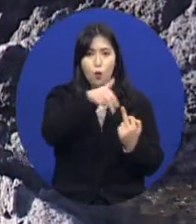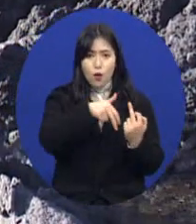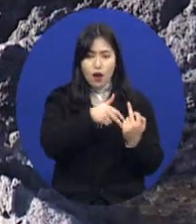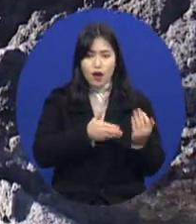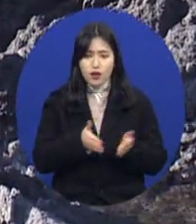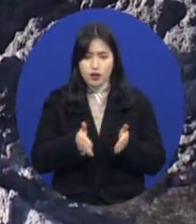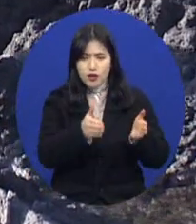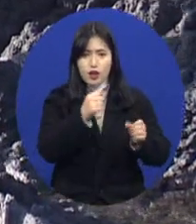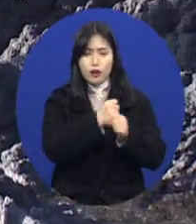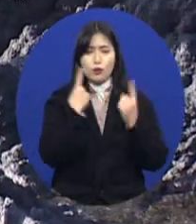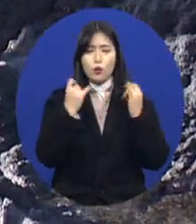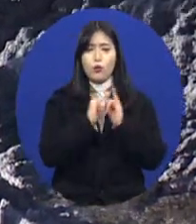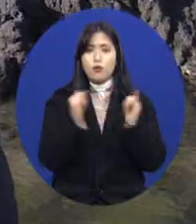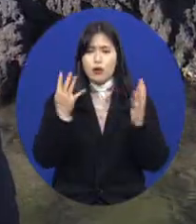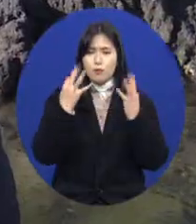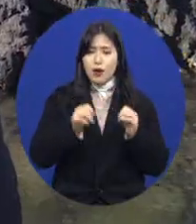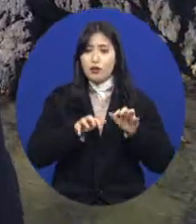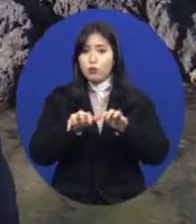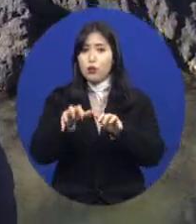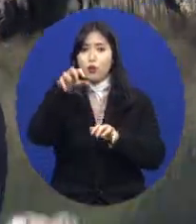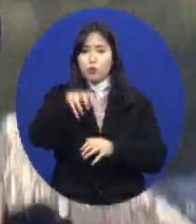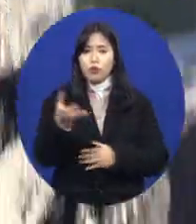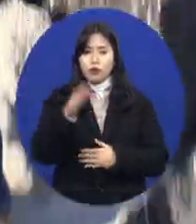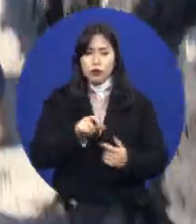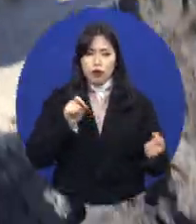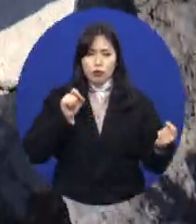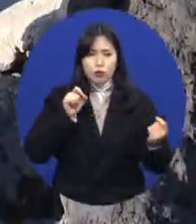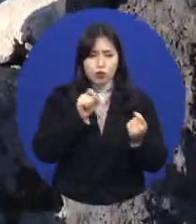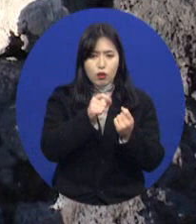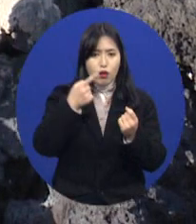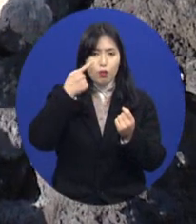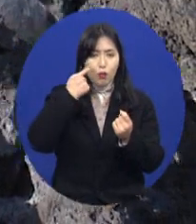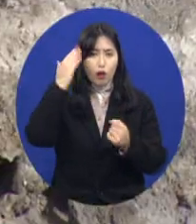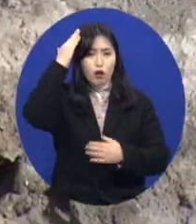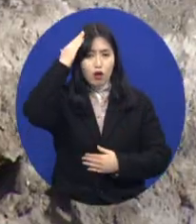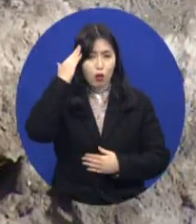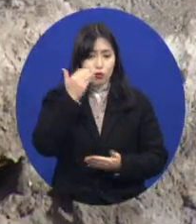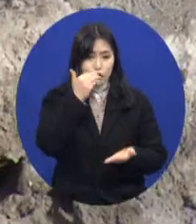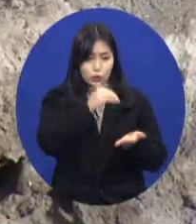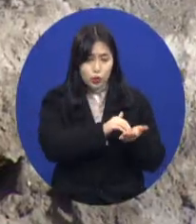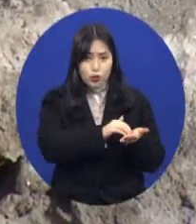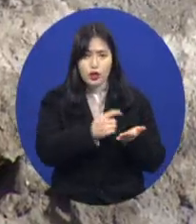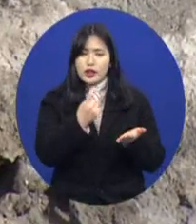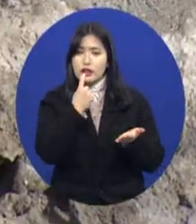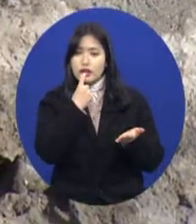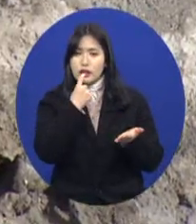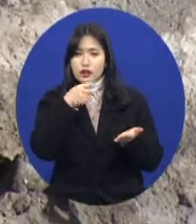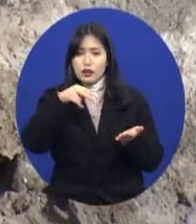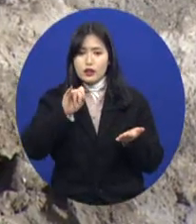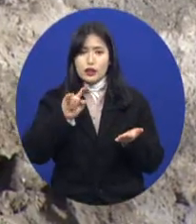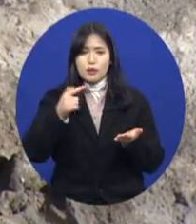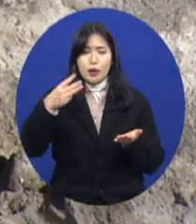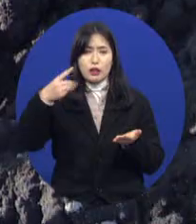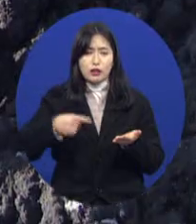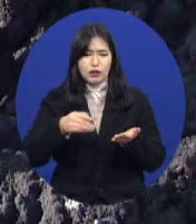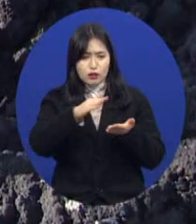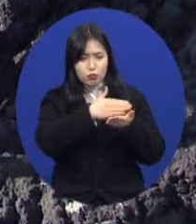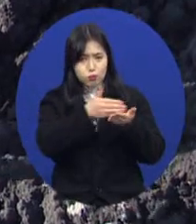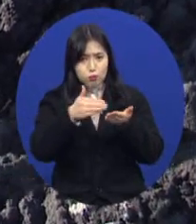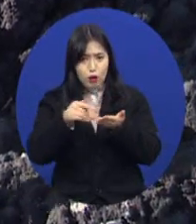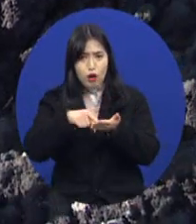관광객들이 많이 찾는 곳인데 가까이 가보니 검은색 현무암 에 하얗게 시멘트를 발라놓은